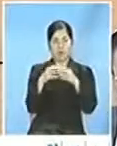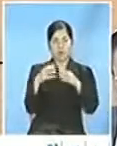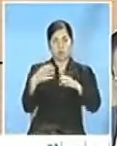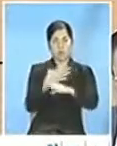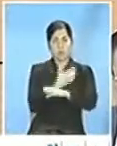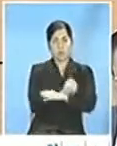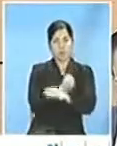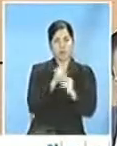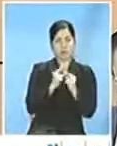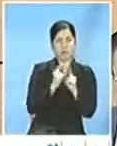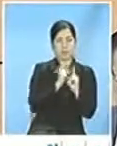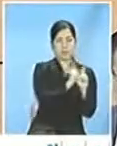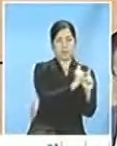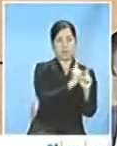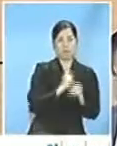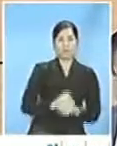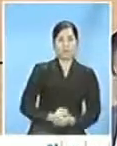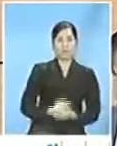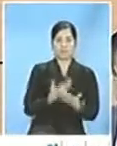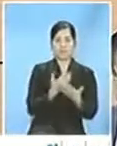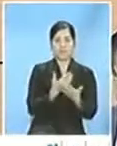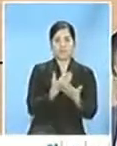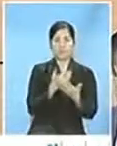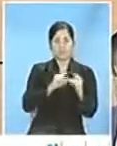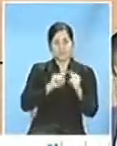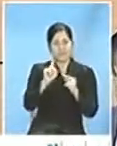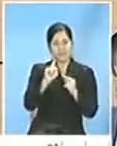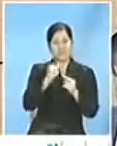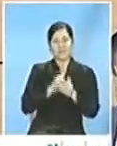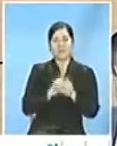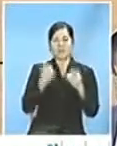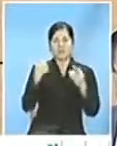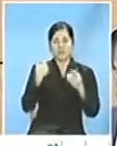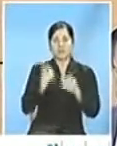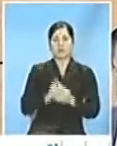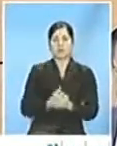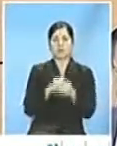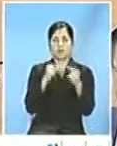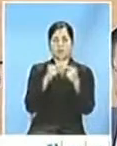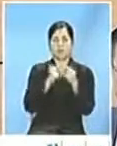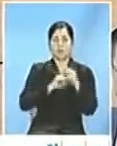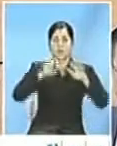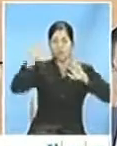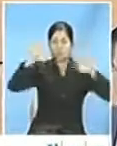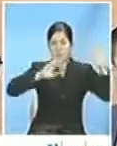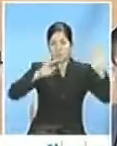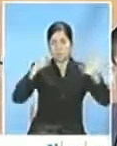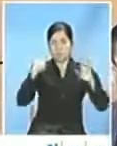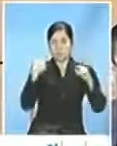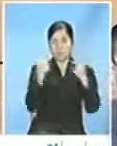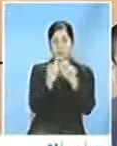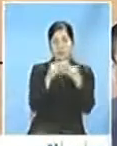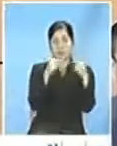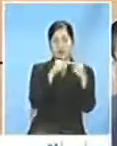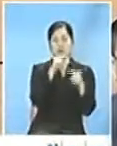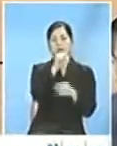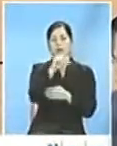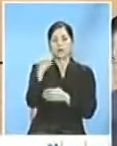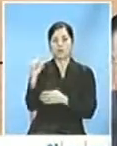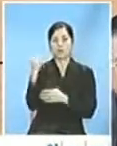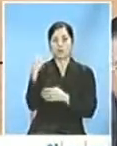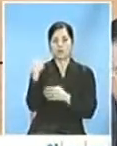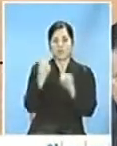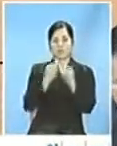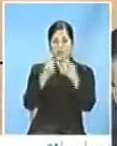ยู่พรรคนั้นท่านครับโหวตเตอร์มีต่างกันไม่ต้องมากจำนวนผู้แทนก็ต่างกัน